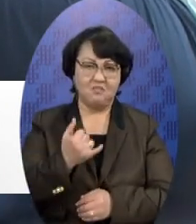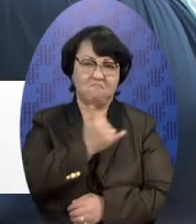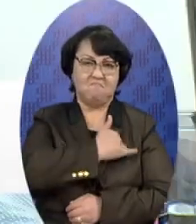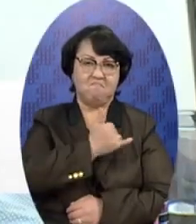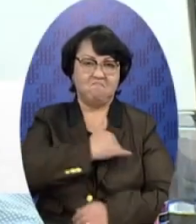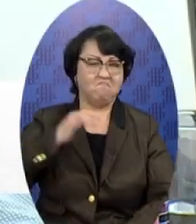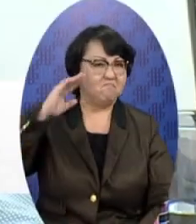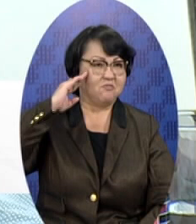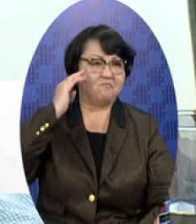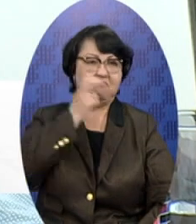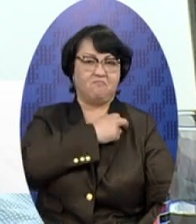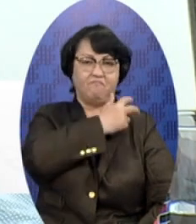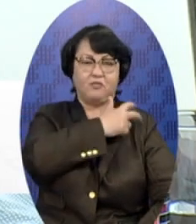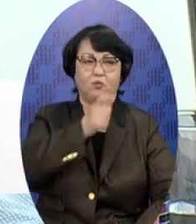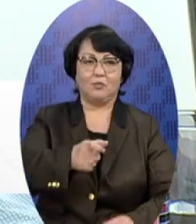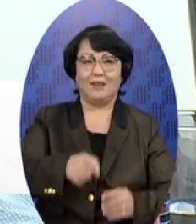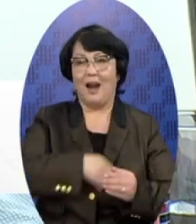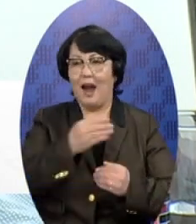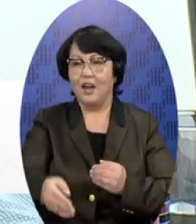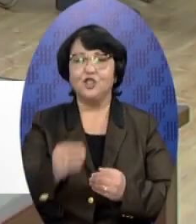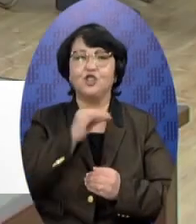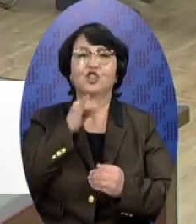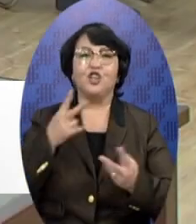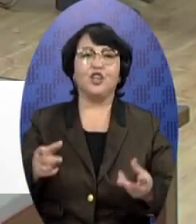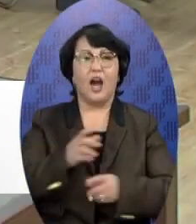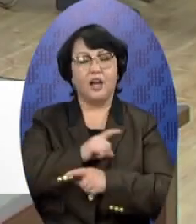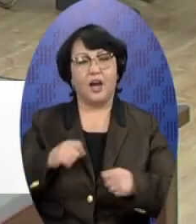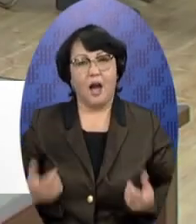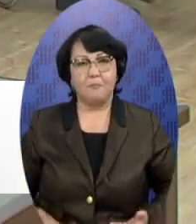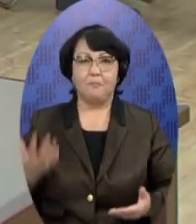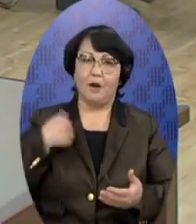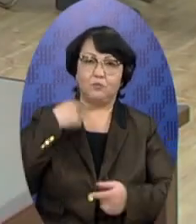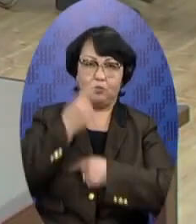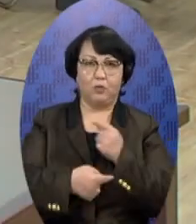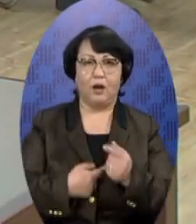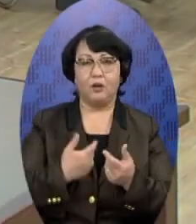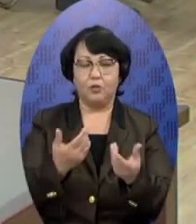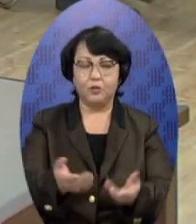өгүүлэх бөгөөд удаах хэсэгт энгийн иргэд болон дурдтахал гарах юм байна.